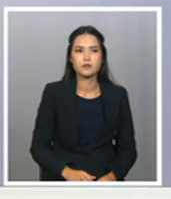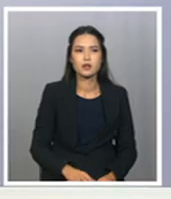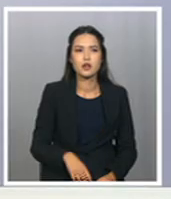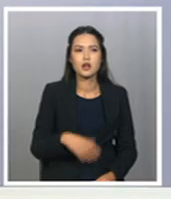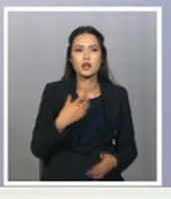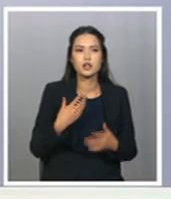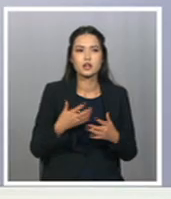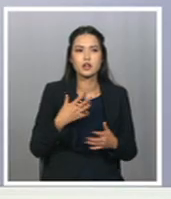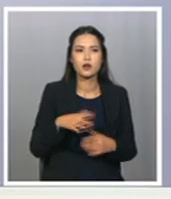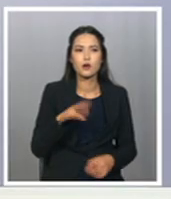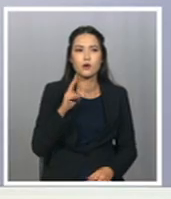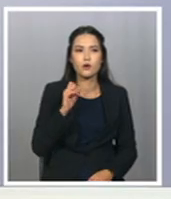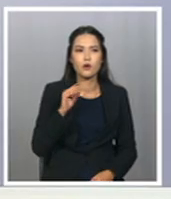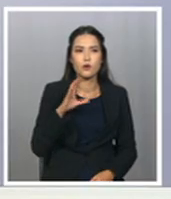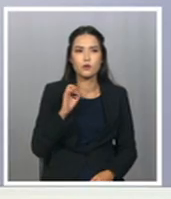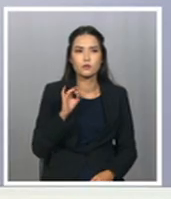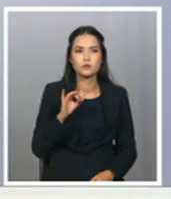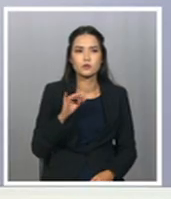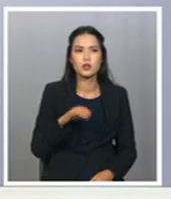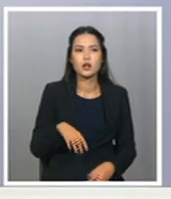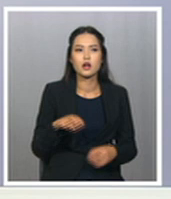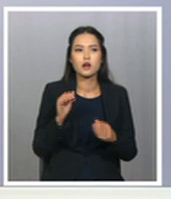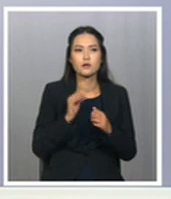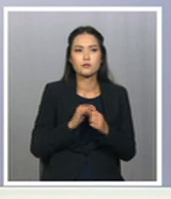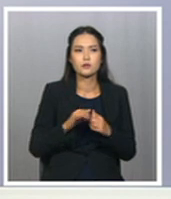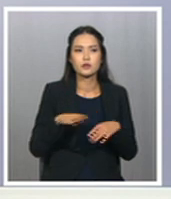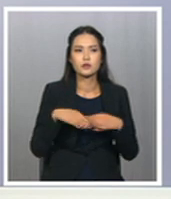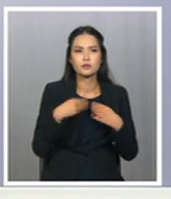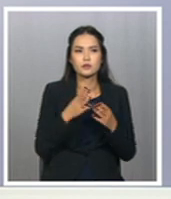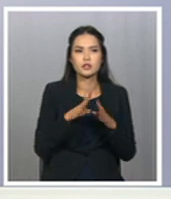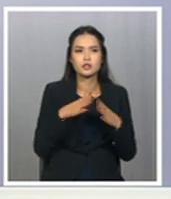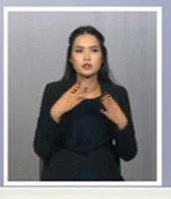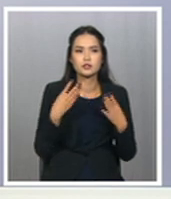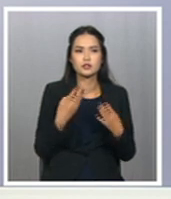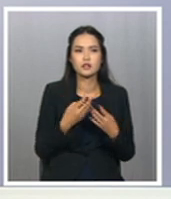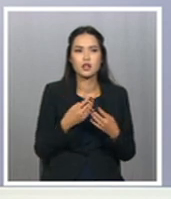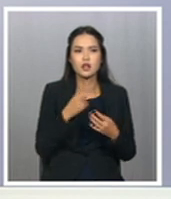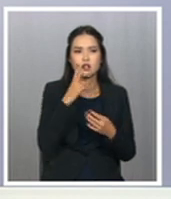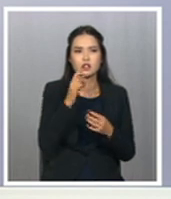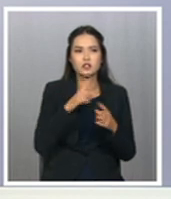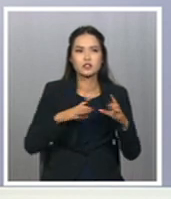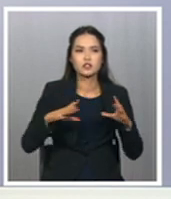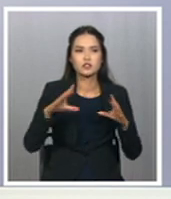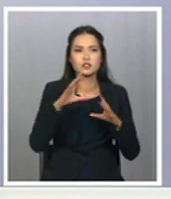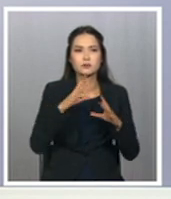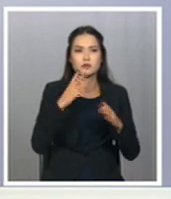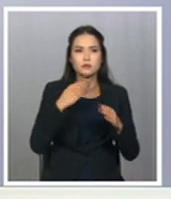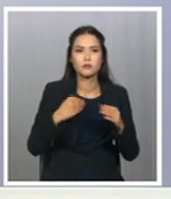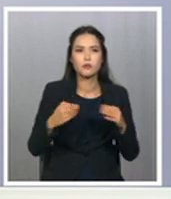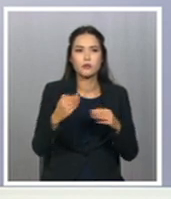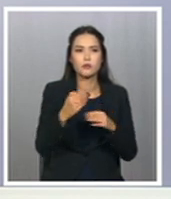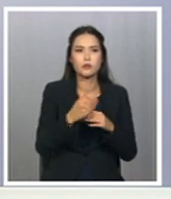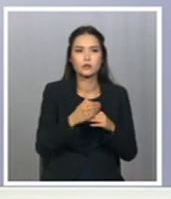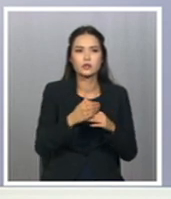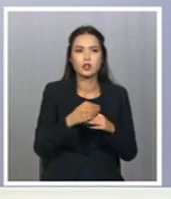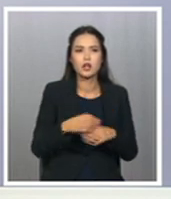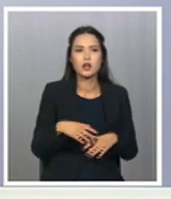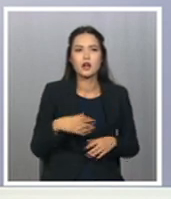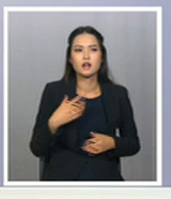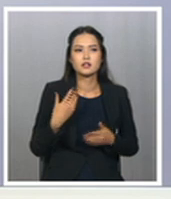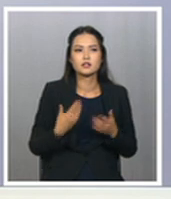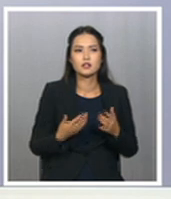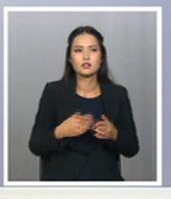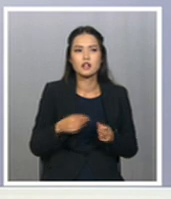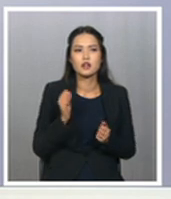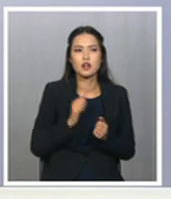Егер конустың бүйір бетін табанындағы шеңбердің бойымен және